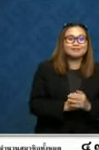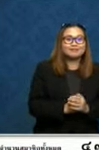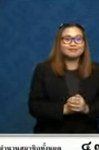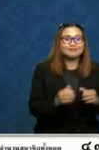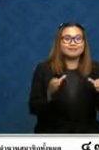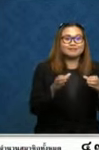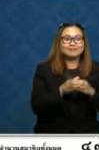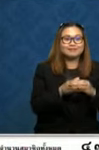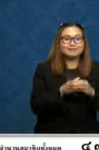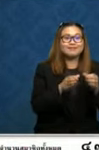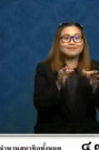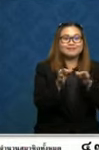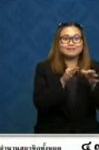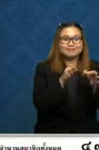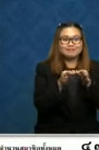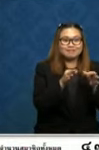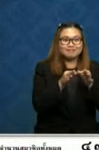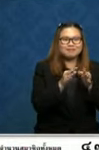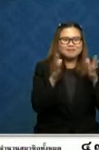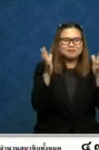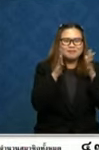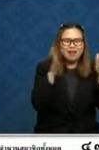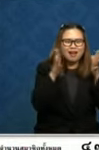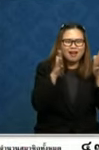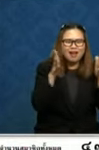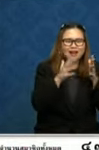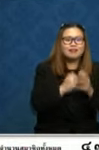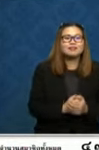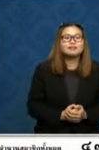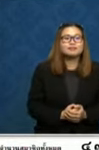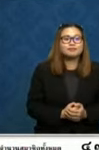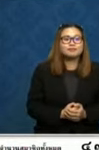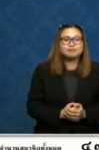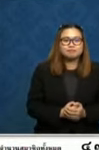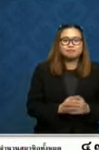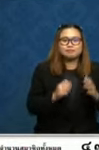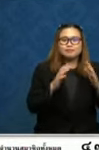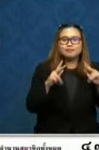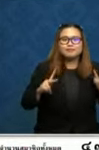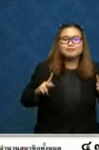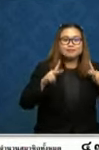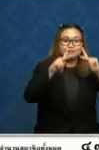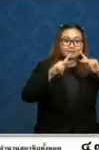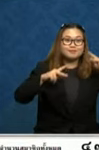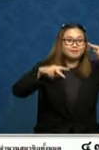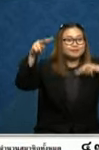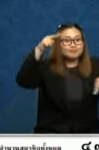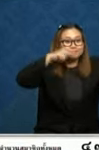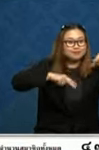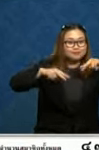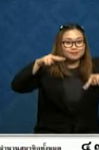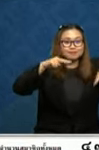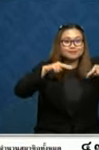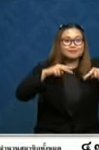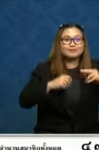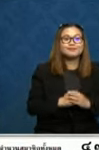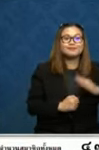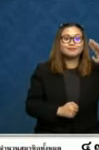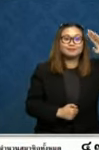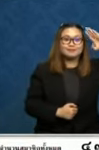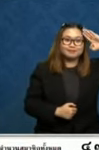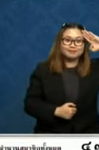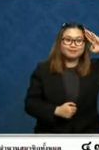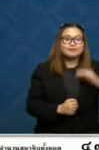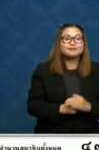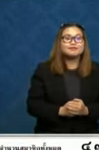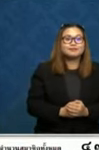าชี้แจงเนี่ยเรียกว่าเยอะที่สุดนะคะอาจจะเยอะกว่ามหาดไทยด้วยซ้ํานะคะคือเรียกว่าโอ้โหคือมีใครเนี่ยเรียกมาทั้